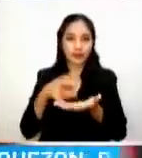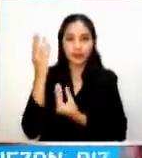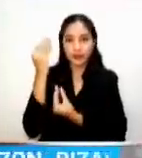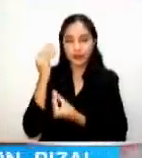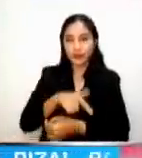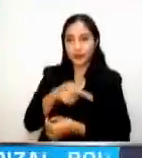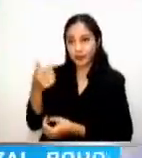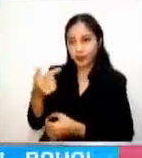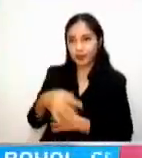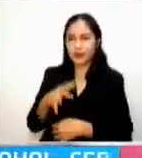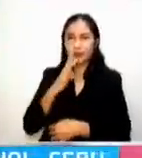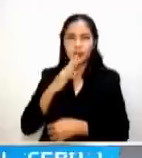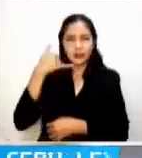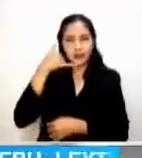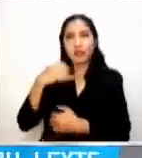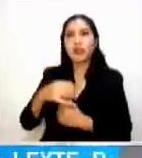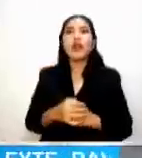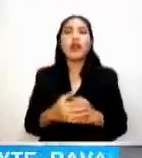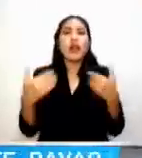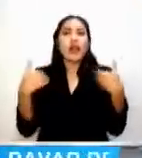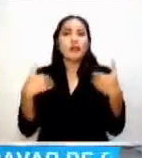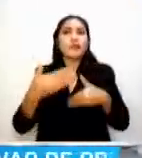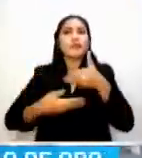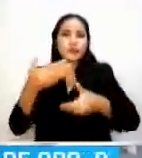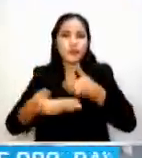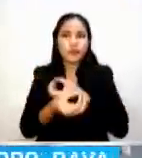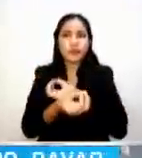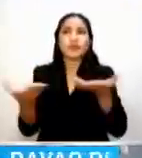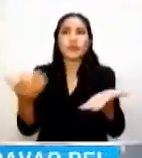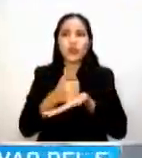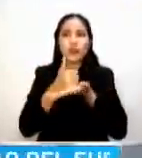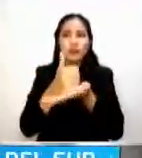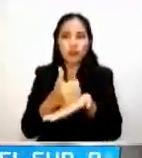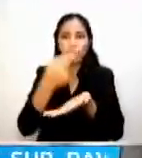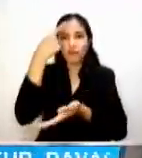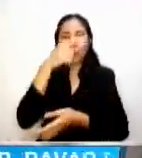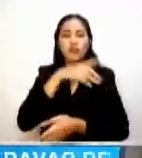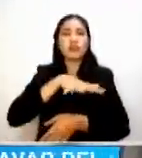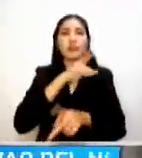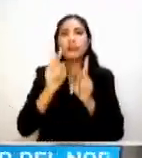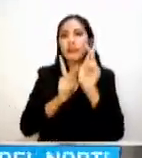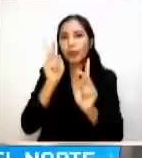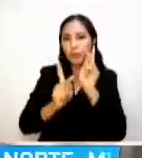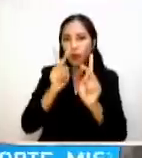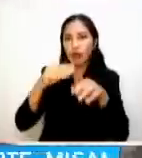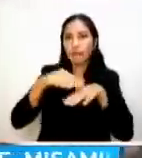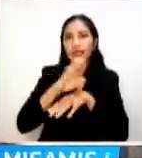Umarangkada na ang pagbibigay ng ayuda para sa mga individual na apektado ng Enhanced Community Quarantine sa Mandaluyong. Ngayong